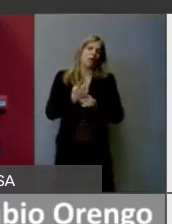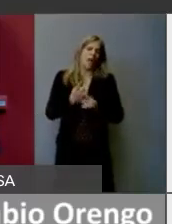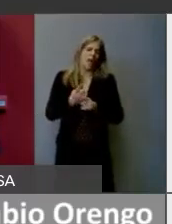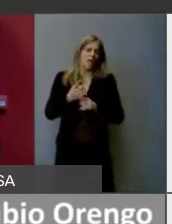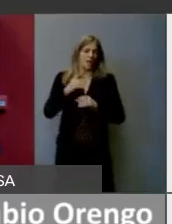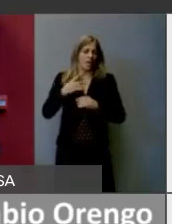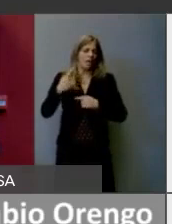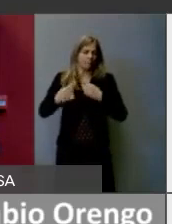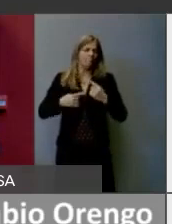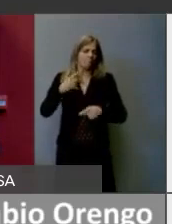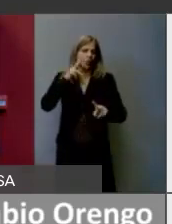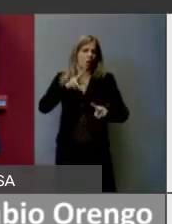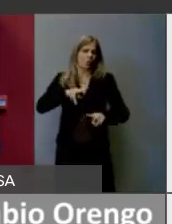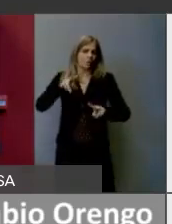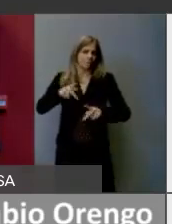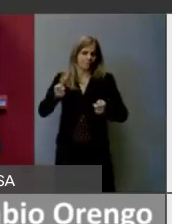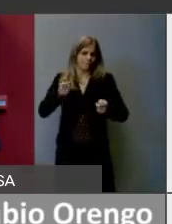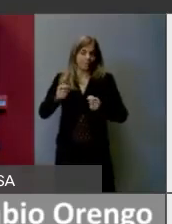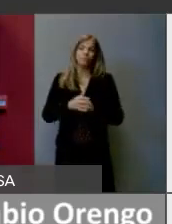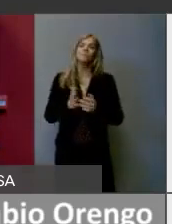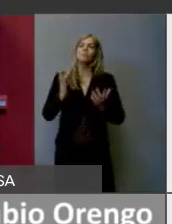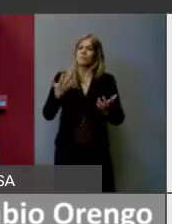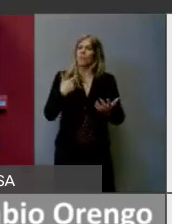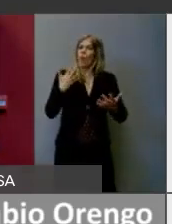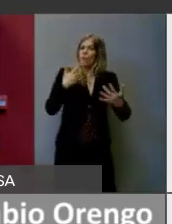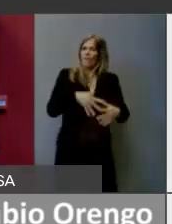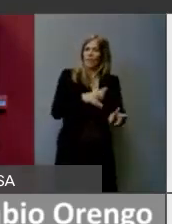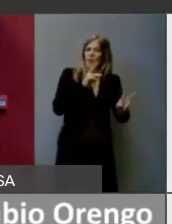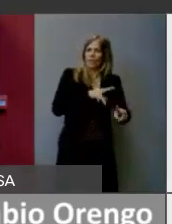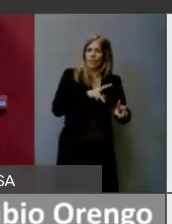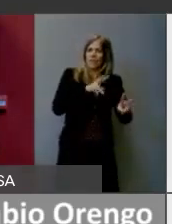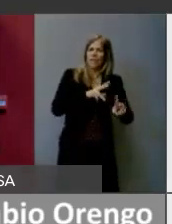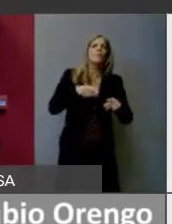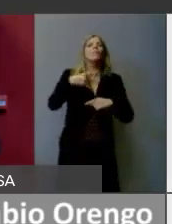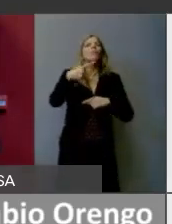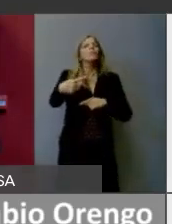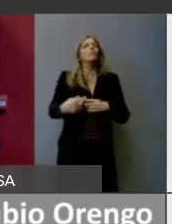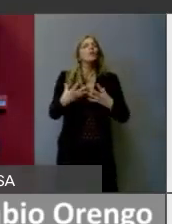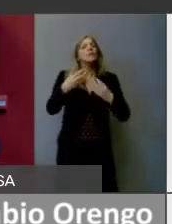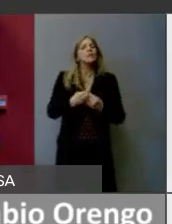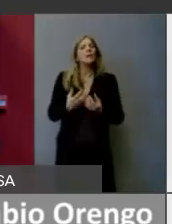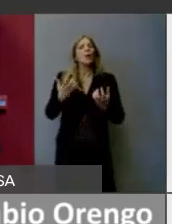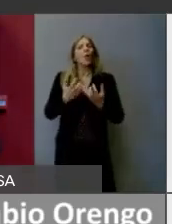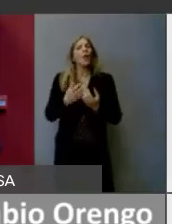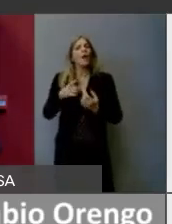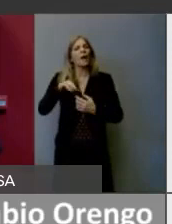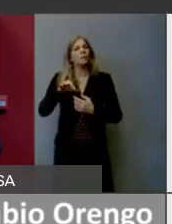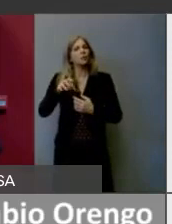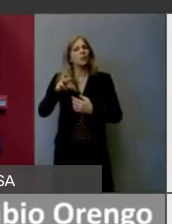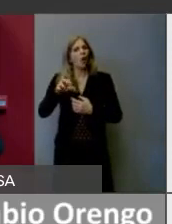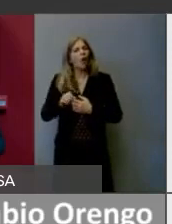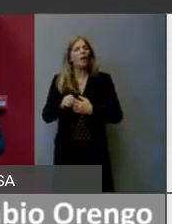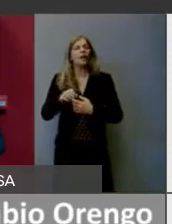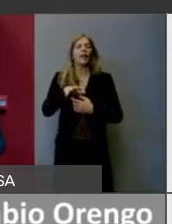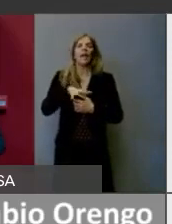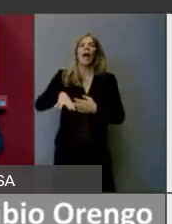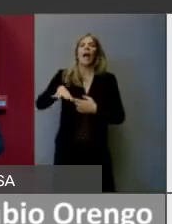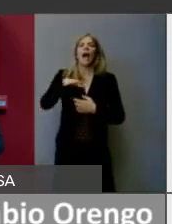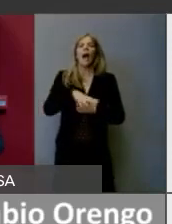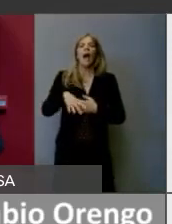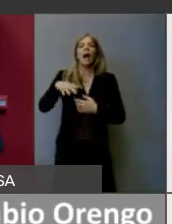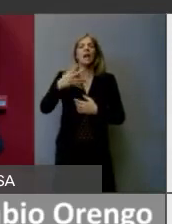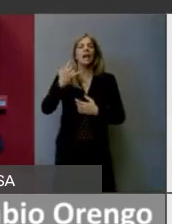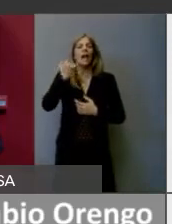e farò magari nei prossimi giorni anche col collega Picciocchi con l'area del facility